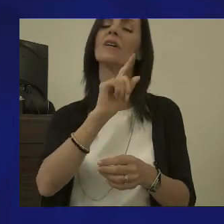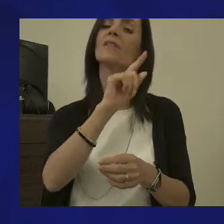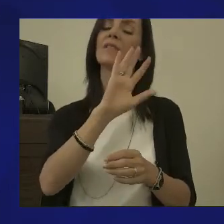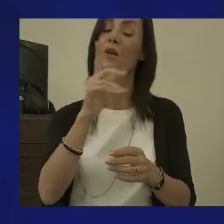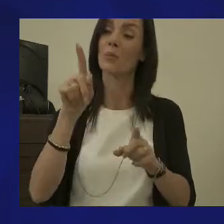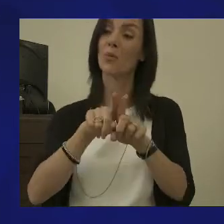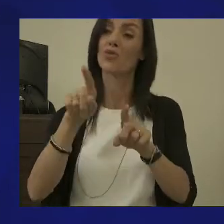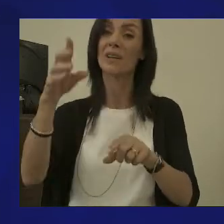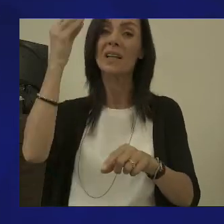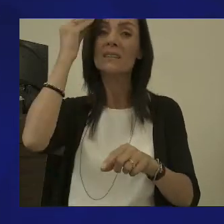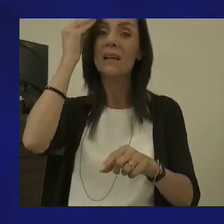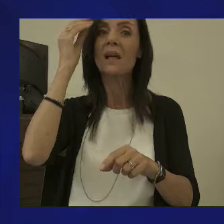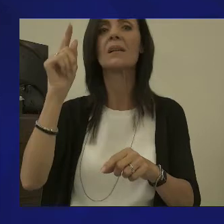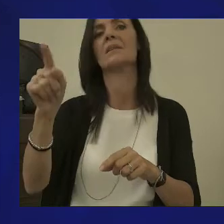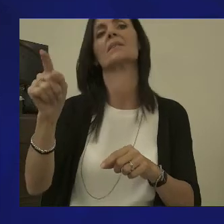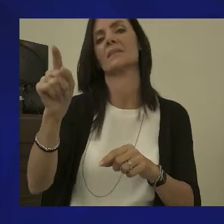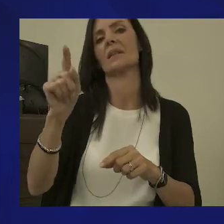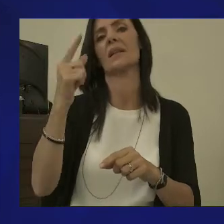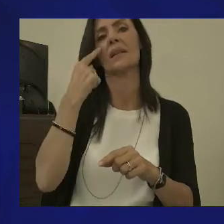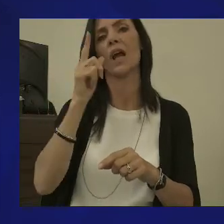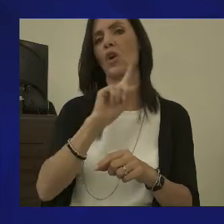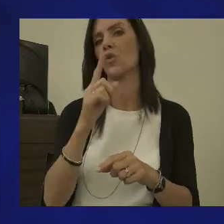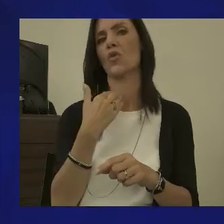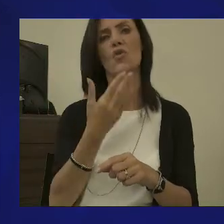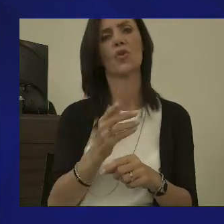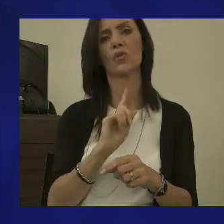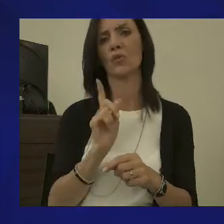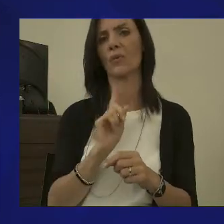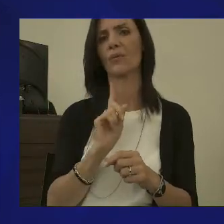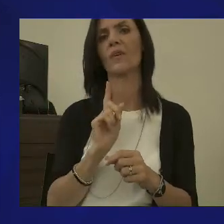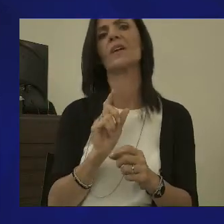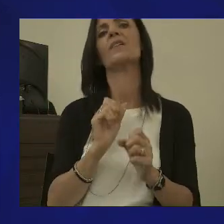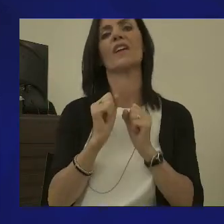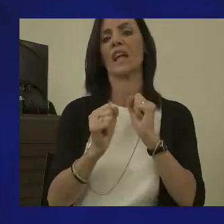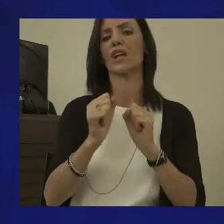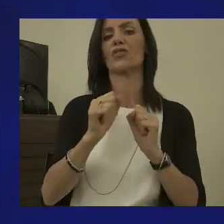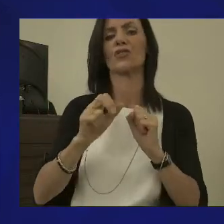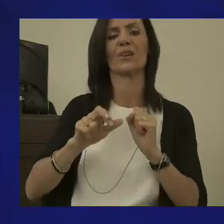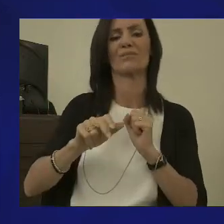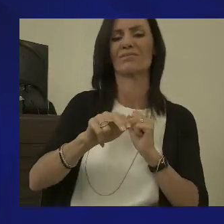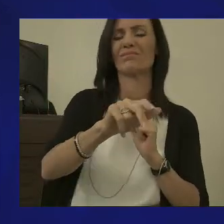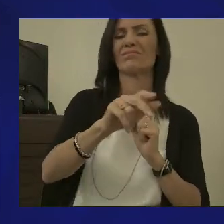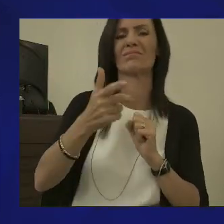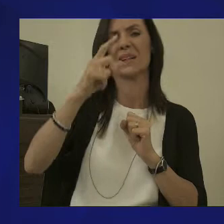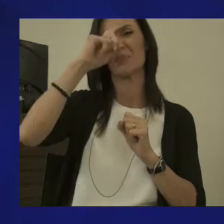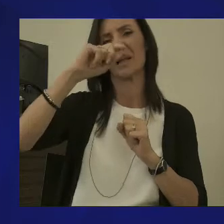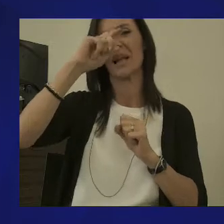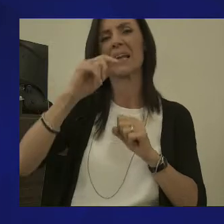שהזכרת, במצב הנוכחי הוא באמת נראה לא מספיק טוב, קשה לעבור שם ברגל בלי לחלך את